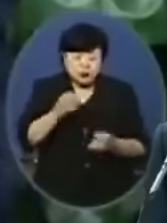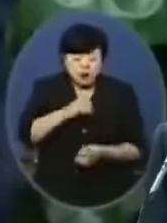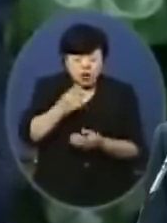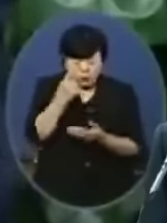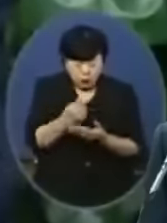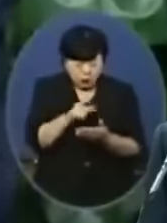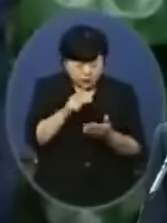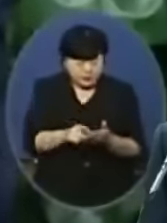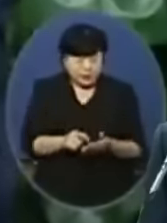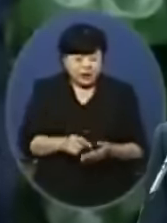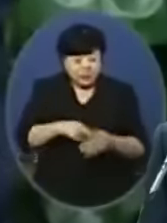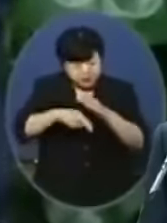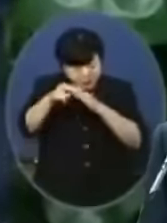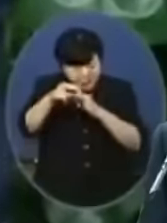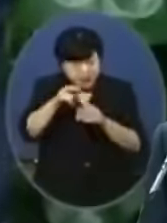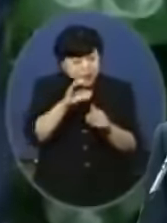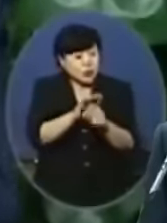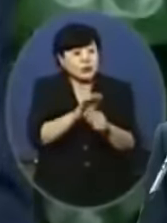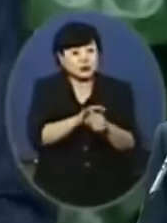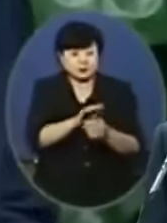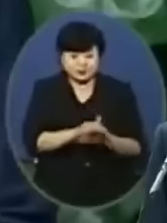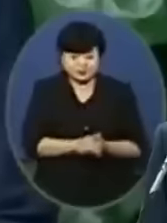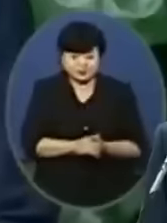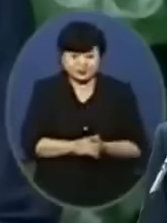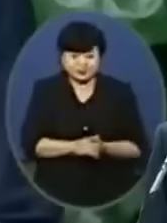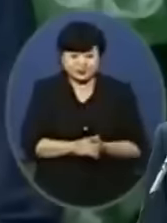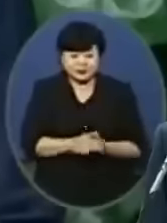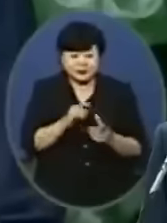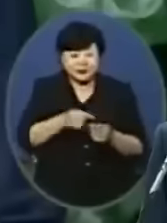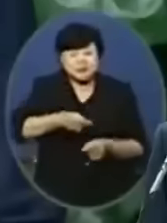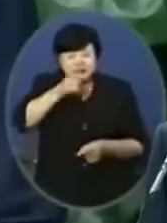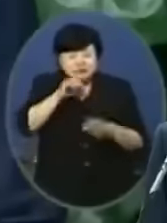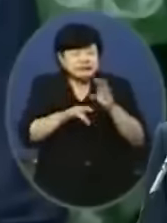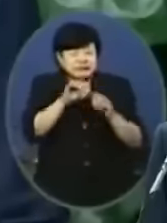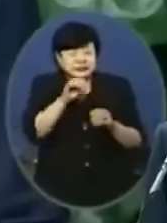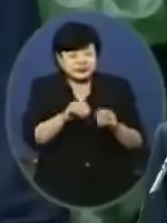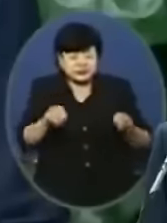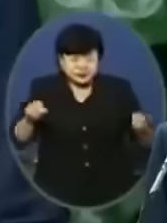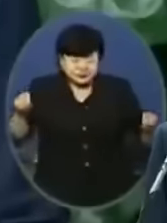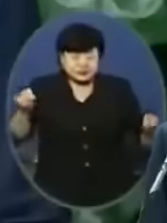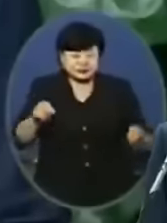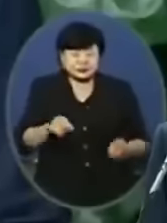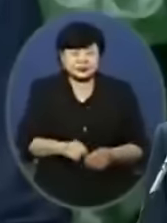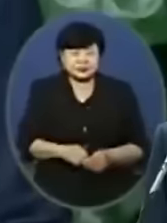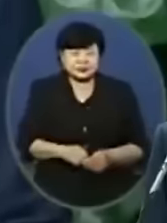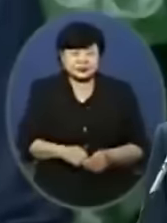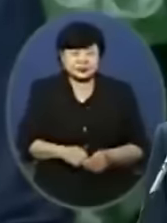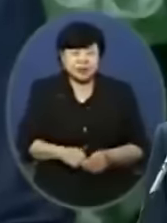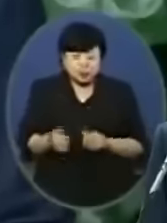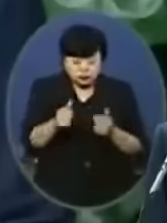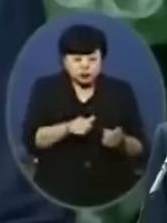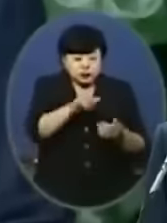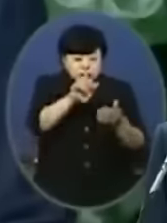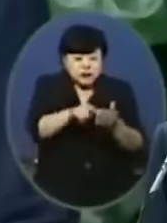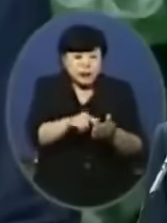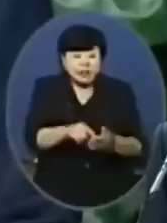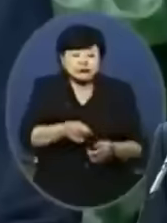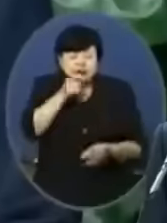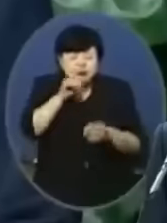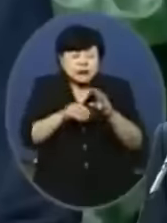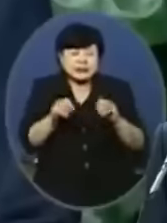하도 우리에게는 폭우를 가리우는 것이 될 것이요 마른 땅에 모든 것이 말라 비틀어지고 죽는데 마른